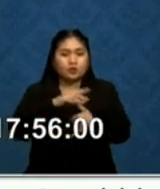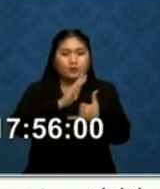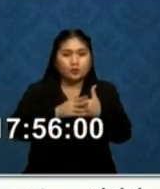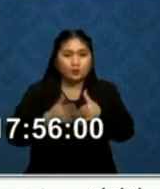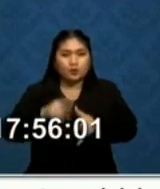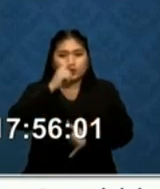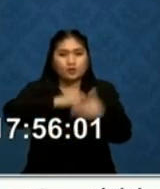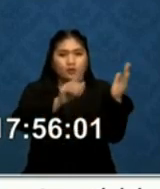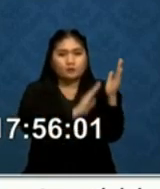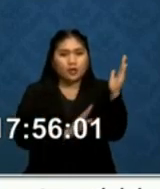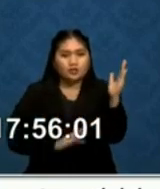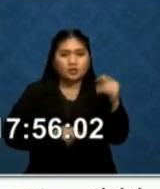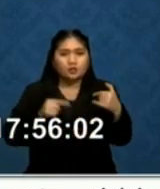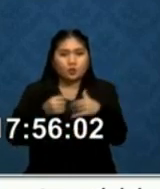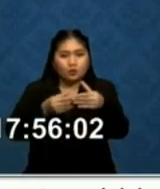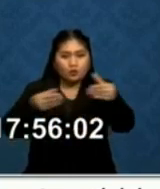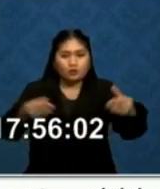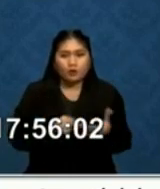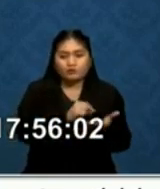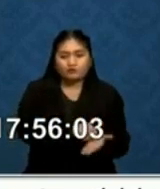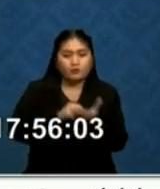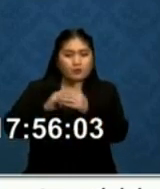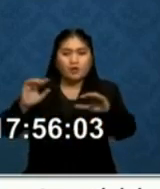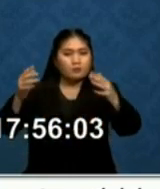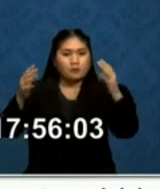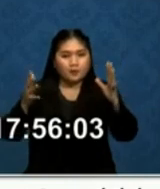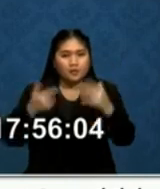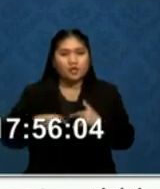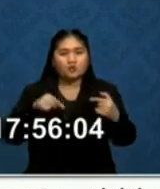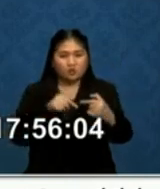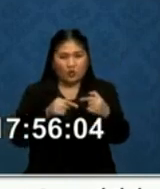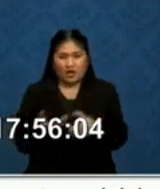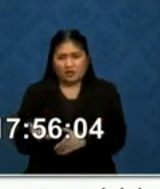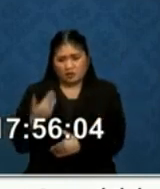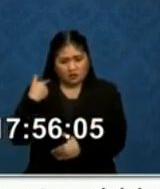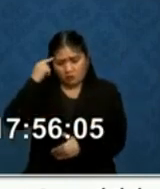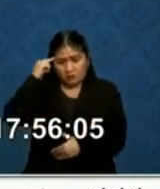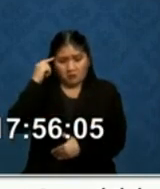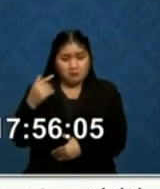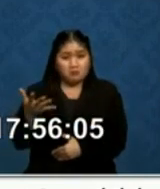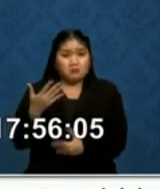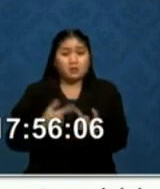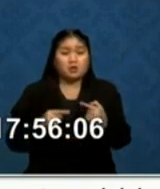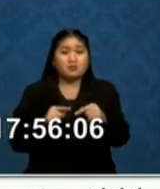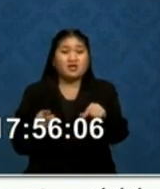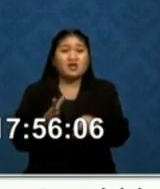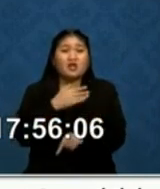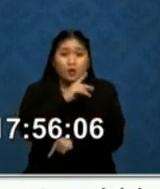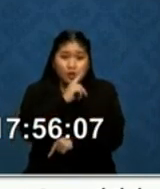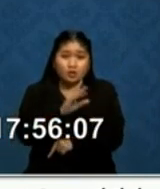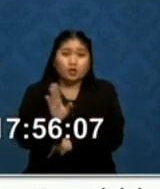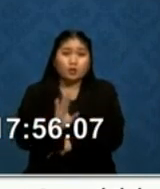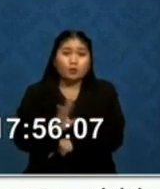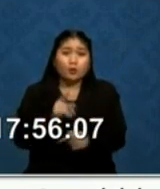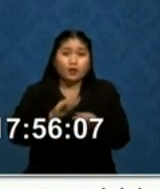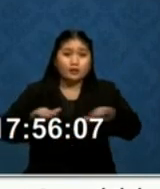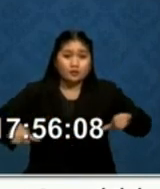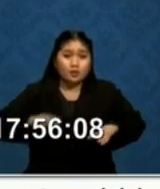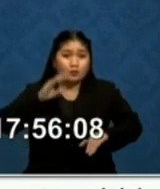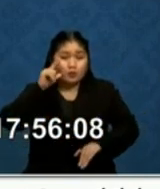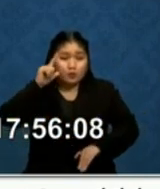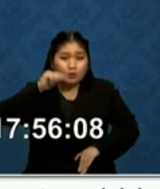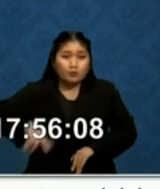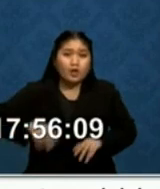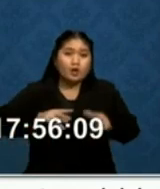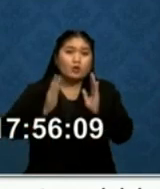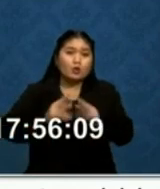นะคะไม่ถูกรายงานค่ะหรือว่าอยู่ under radar นั่นเองค่ะนอกจากนี้นะคะยังพบว่าเด็กและผู้ปกครองหรือ